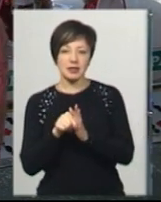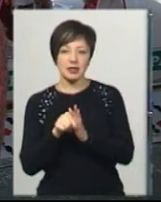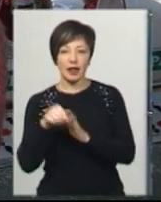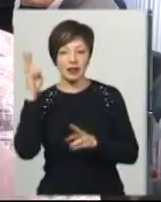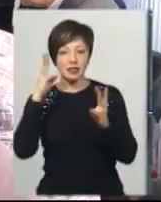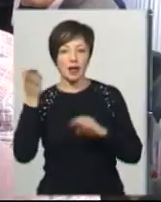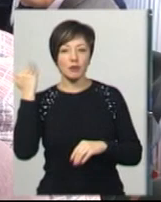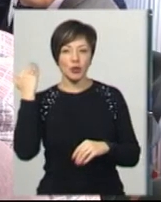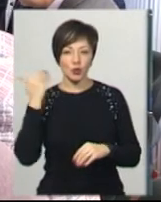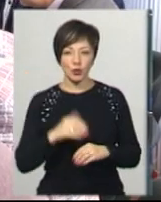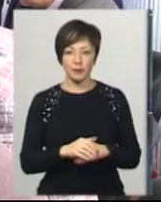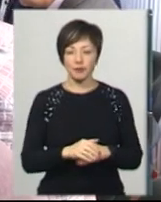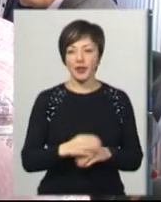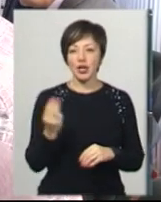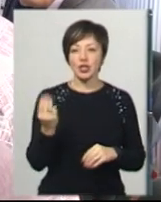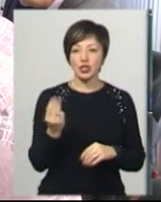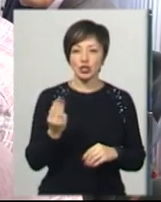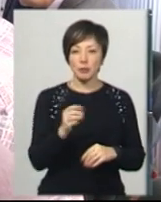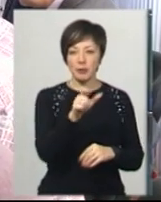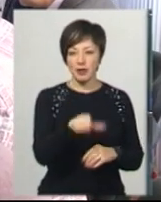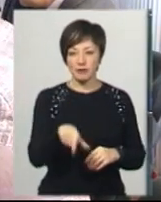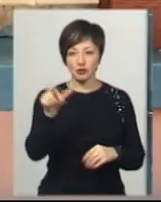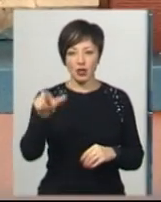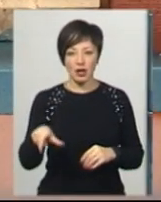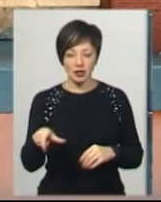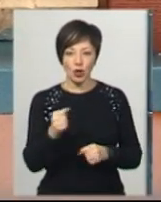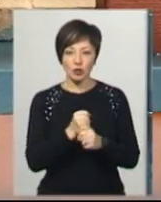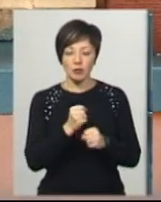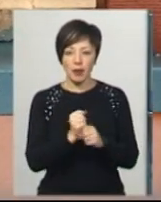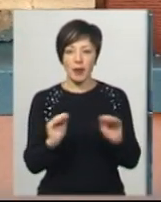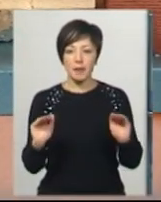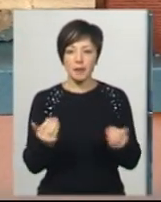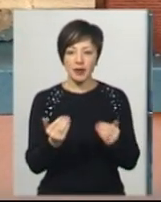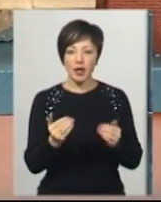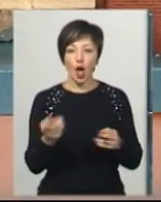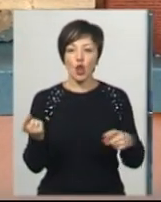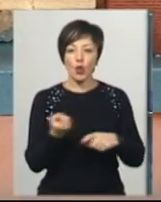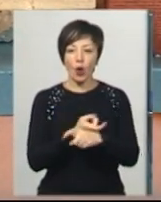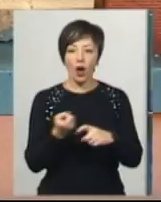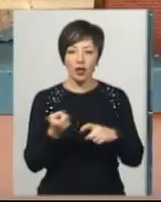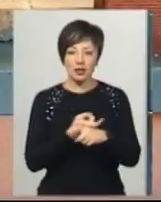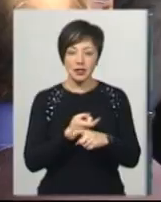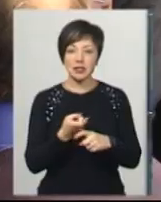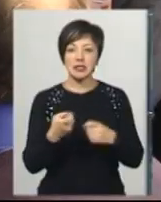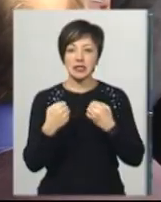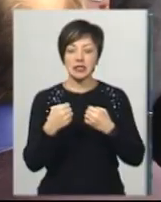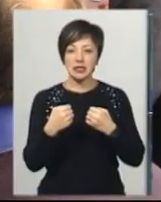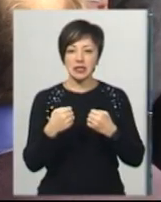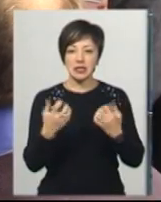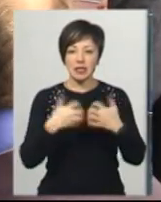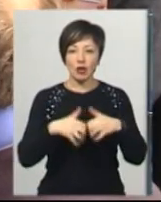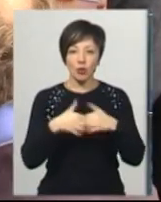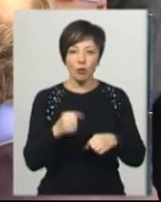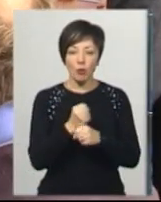дизайном минулого. Шепетівчани Єля Присяжнюк та Володимир Довган розробили міні-токарний станок для роботи по дереву. Кажуть, 2 роки тому зайняла